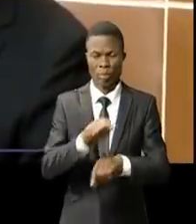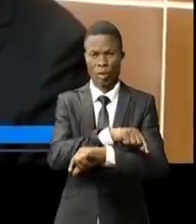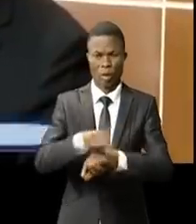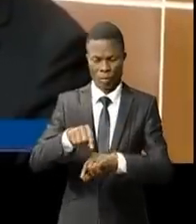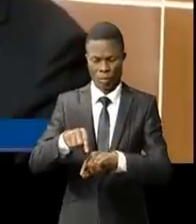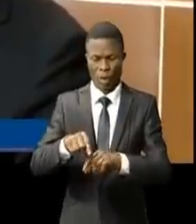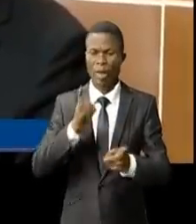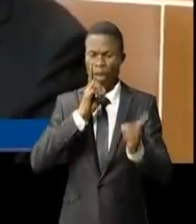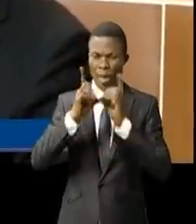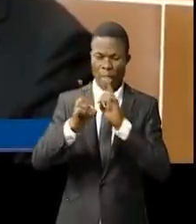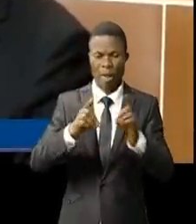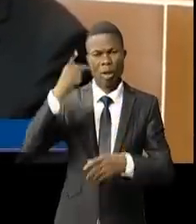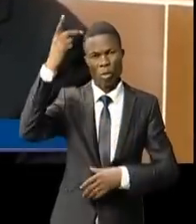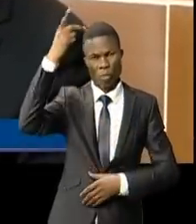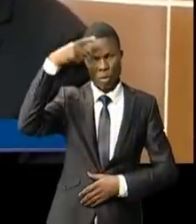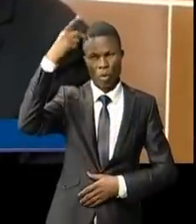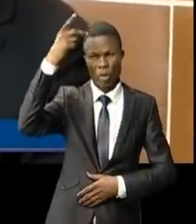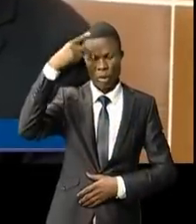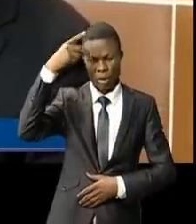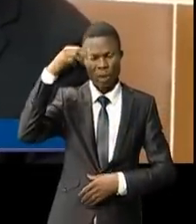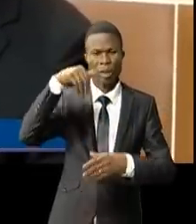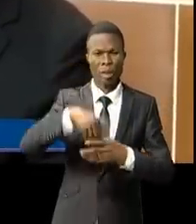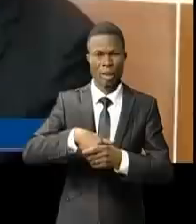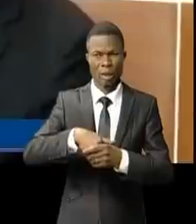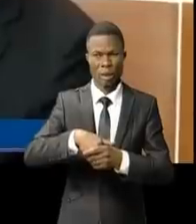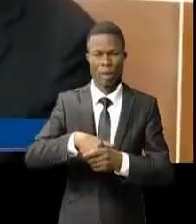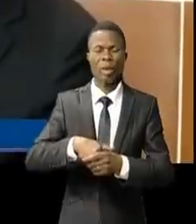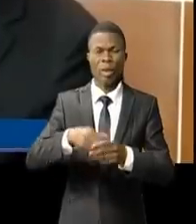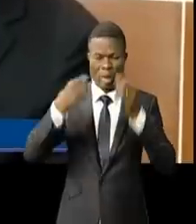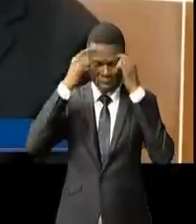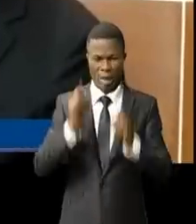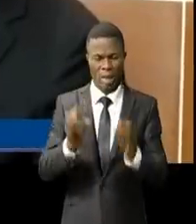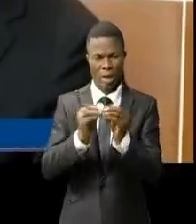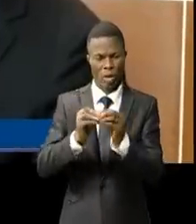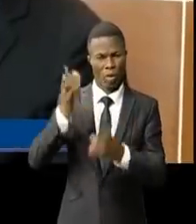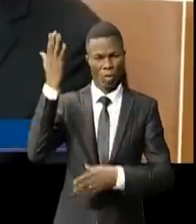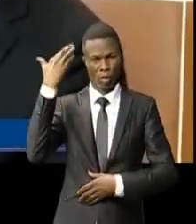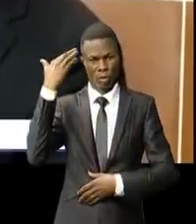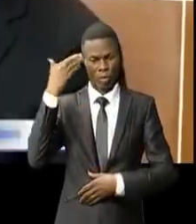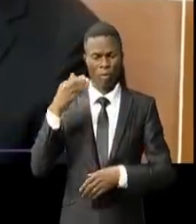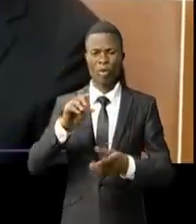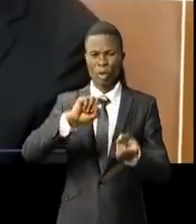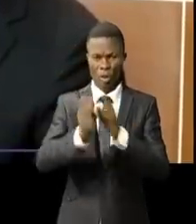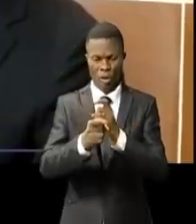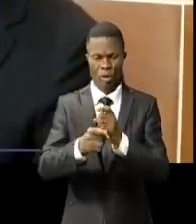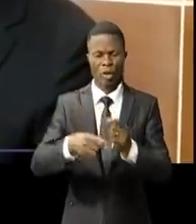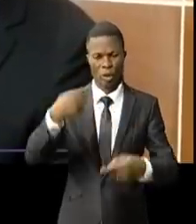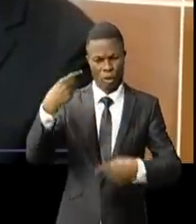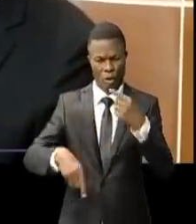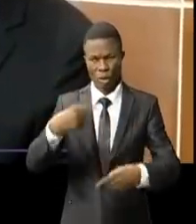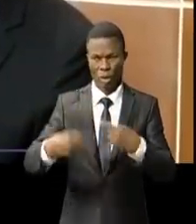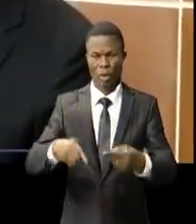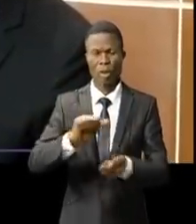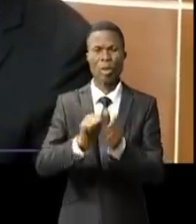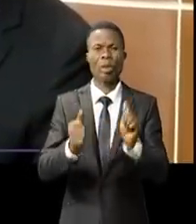l'institutionnalisation du dialogue politique au sein de l'accord de Cotonou et la formalisation des discussions dans le cadre